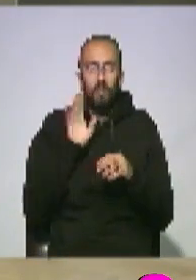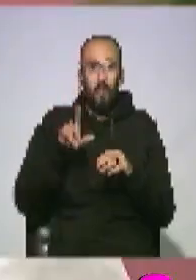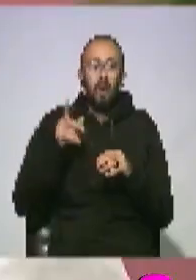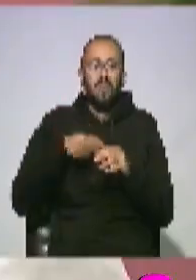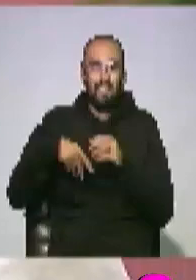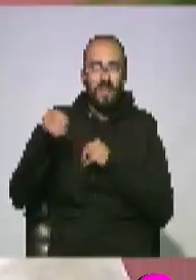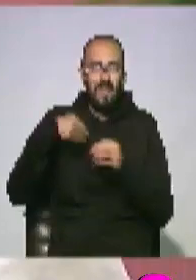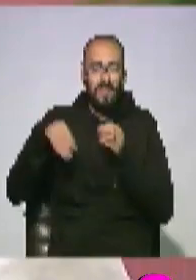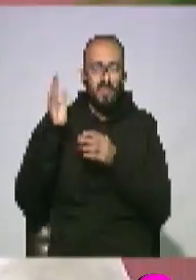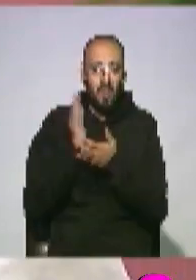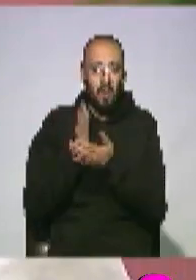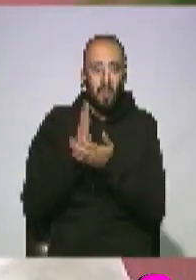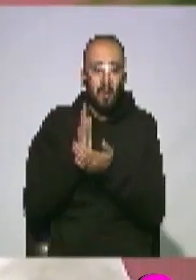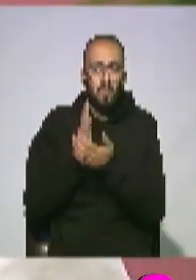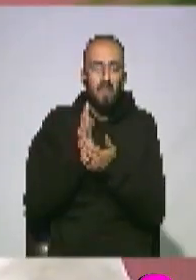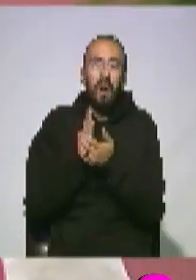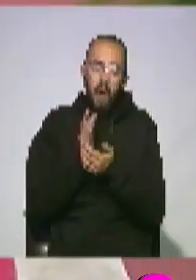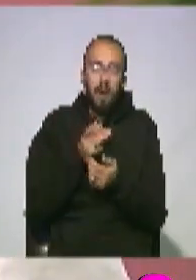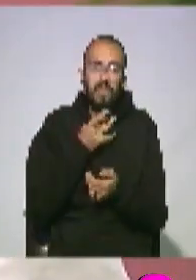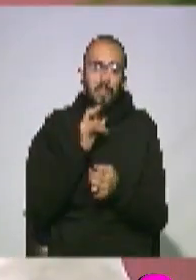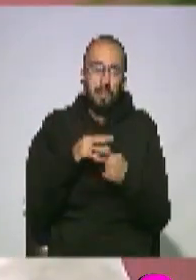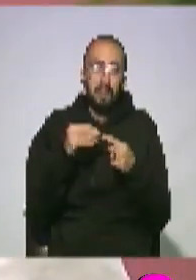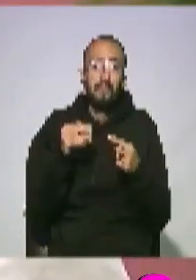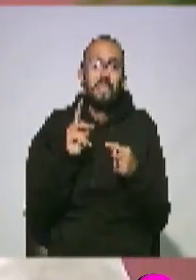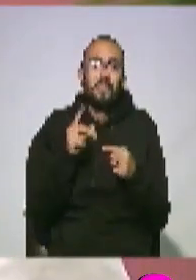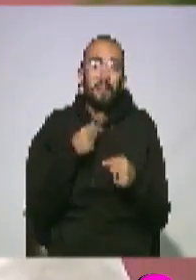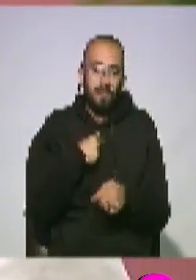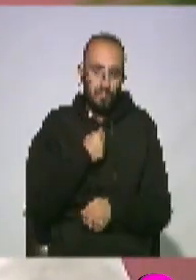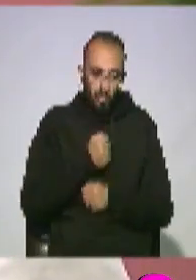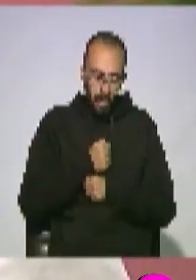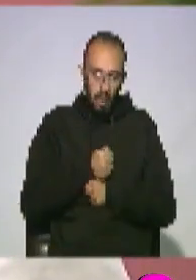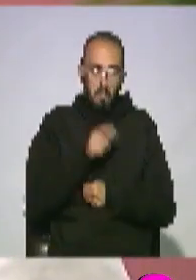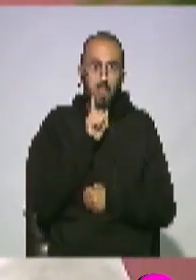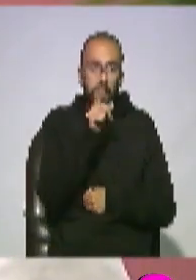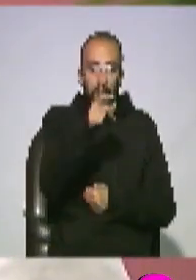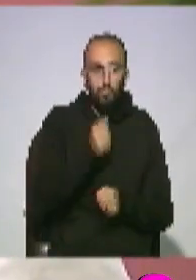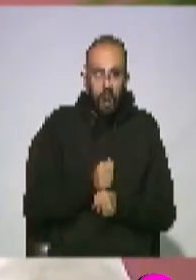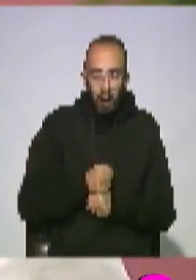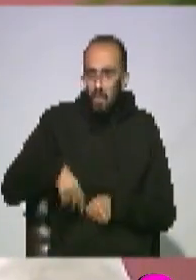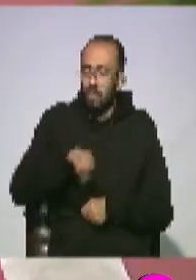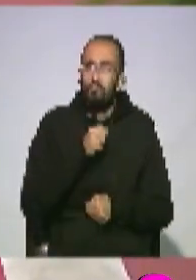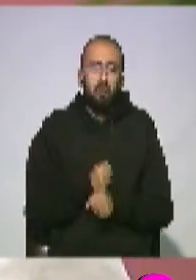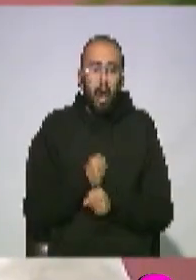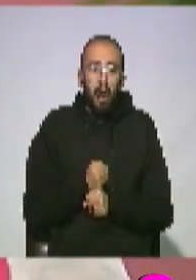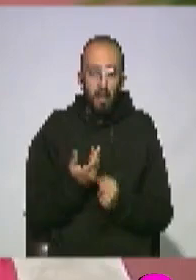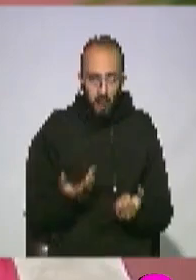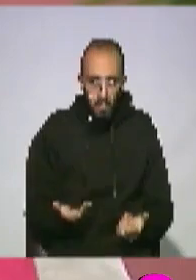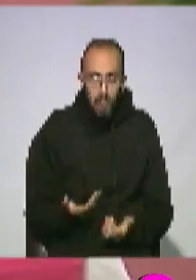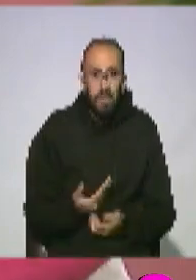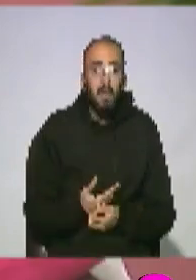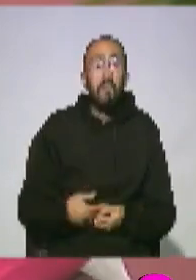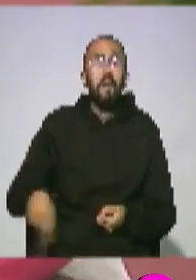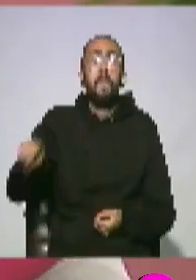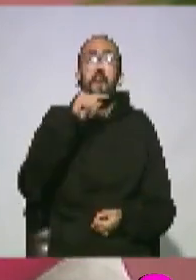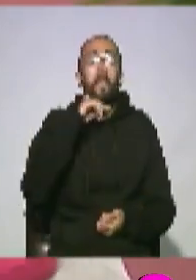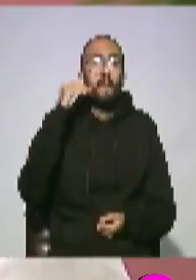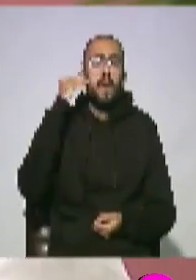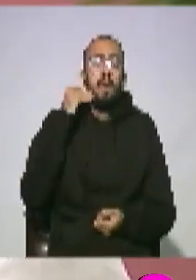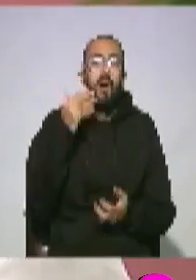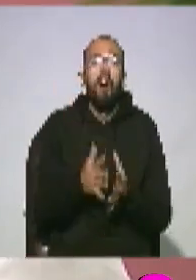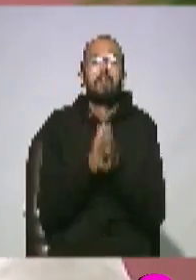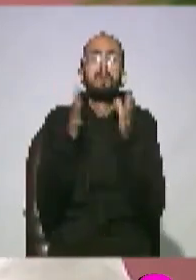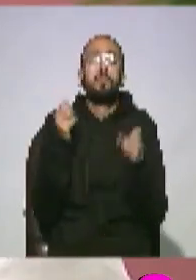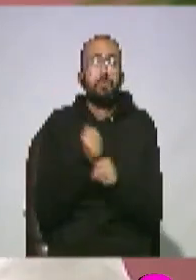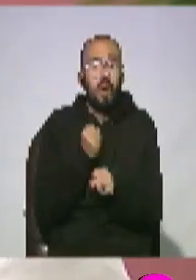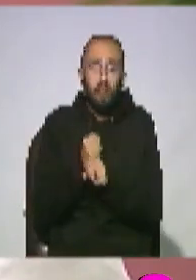عوضته. وله تأثير لو أنا عوضته. هو أنا حضرتك بشتغل وإنتي بتشتغلي وناس كتير بتشتغل وسيدات عظيمات جدا كانوا